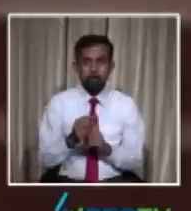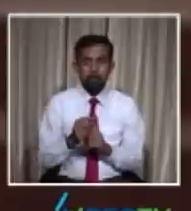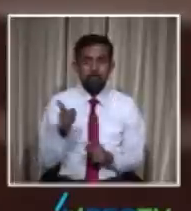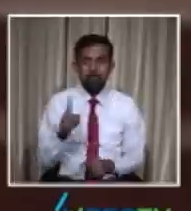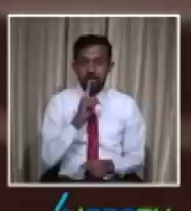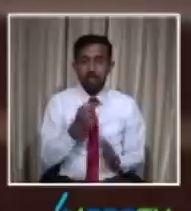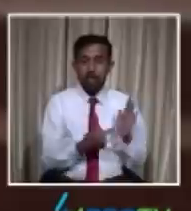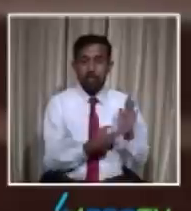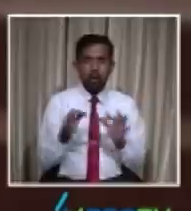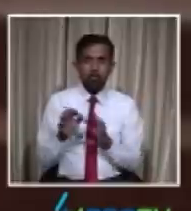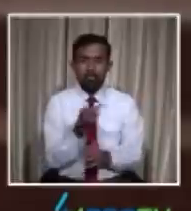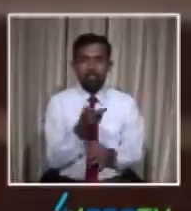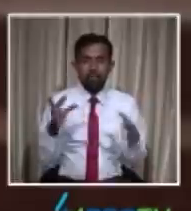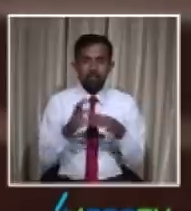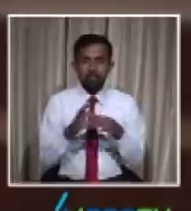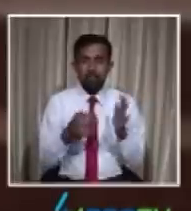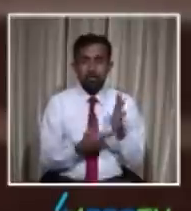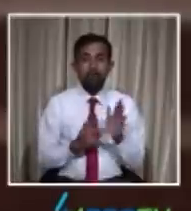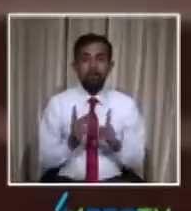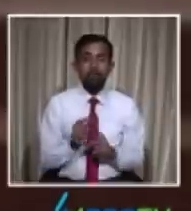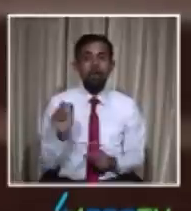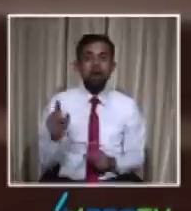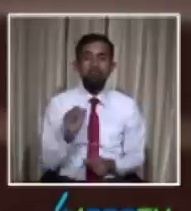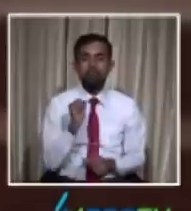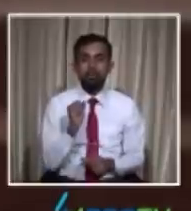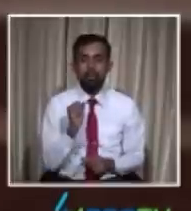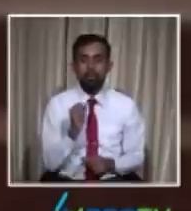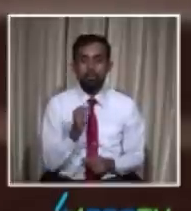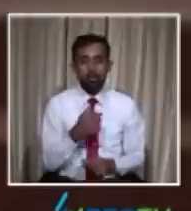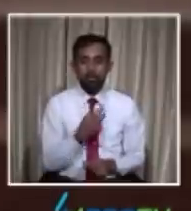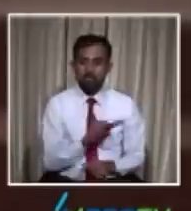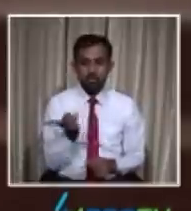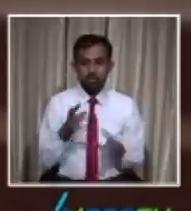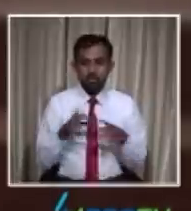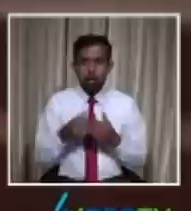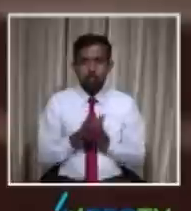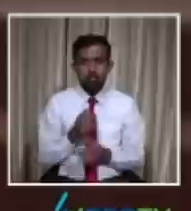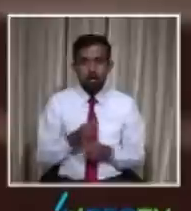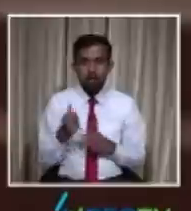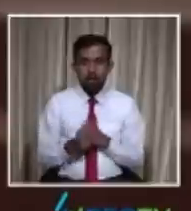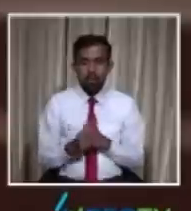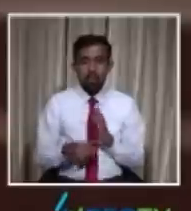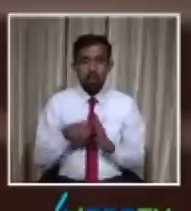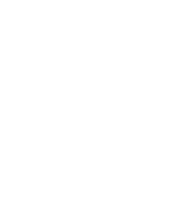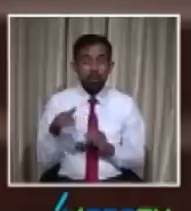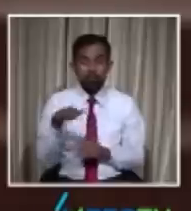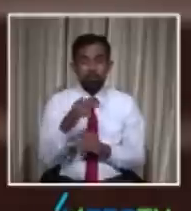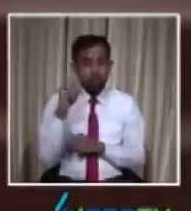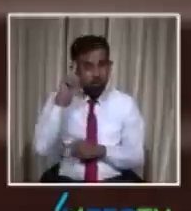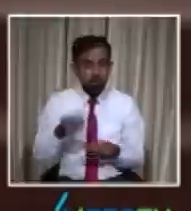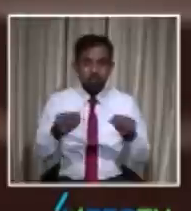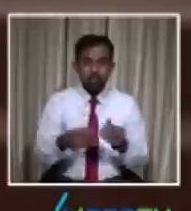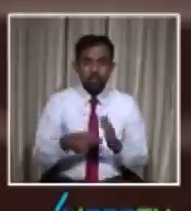කියනවා ටොයි බයි එකතු වෙලා ටොයි බයි ආණ්ඩුවක් හදන්න යනවා කියලා ටොයි බයි එකහුව වෙලා සර්වපාක්ෂික ආණ්ඩුවක් හදලා රටේ ජනතාවගේ බලාපොරොත්තු ඉටු